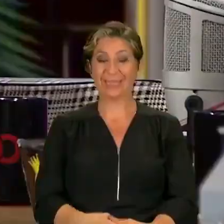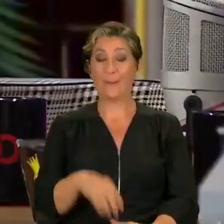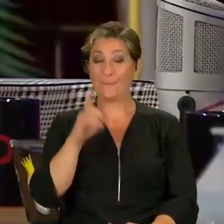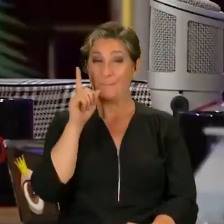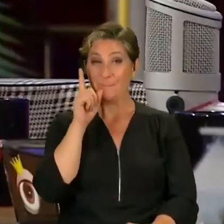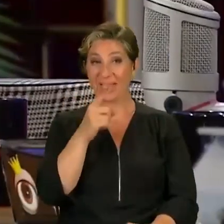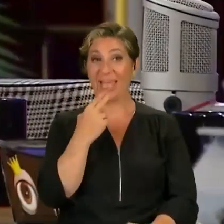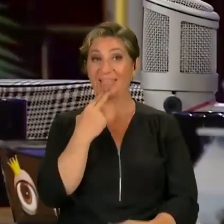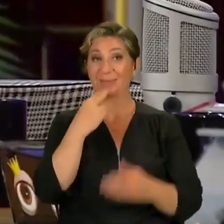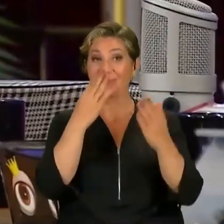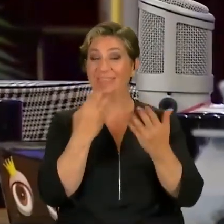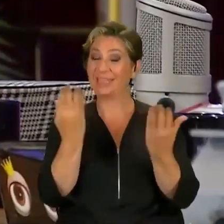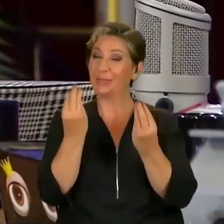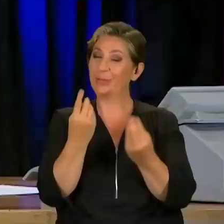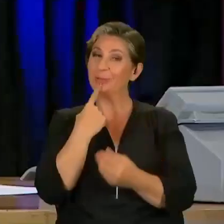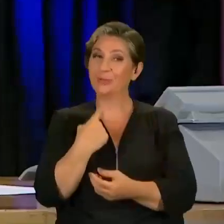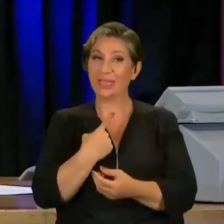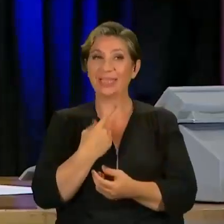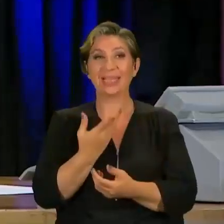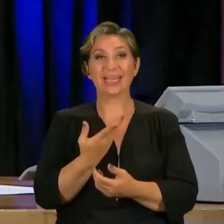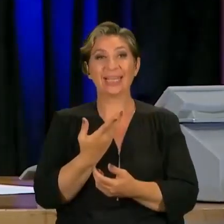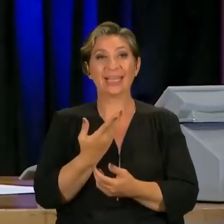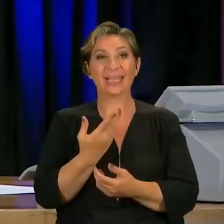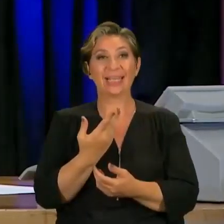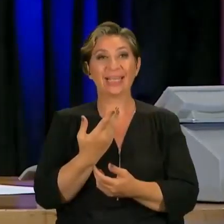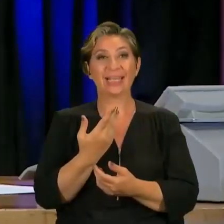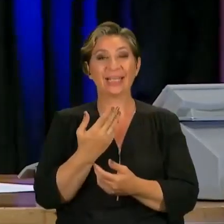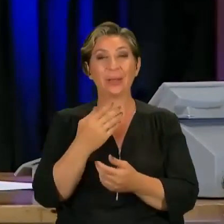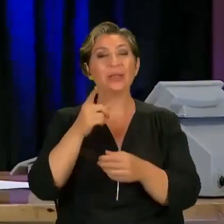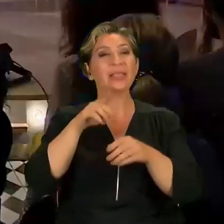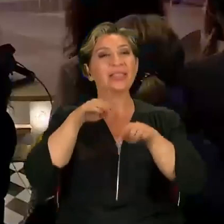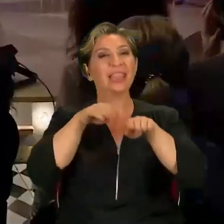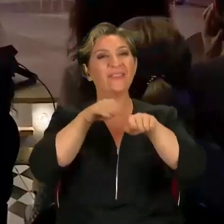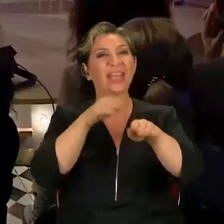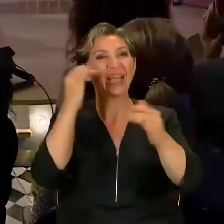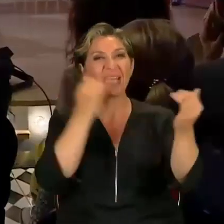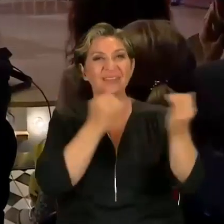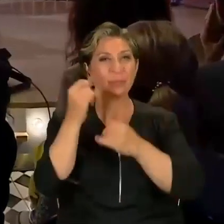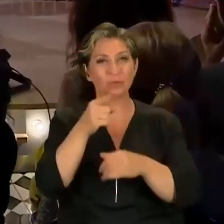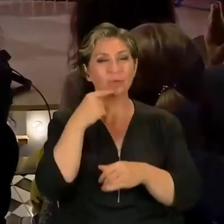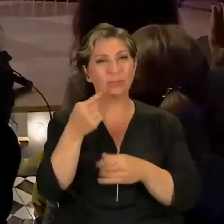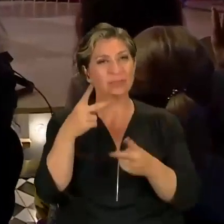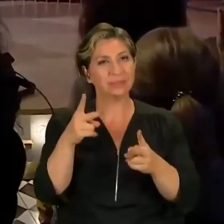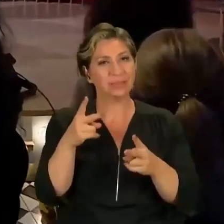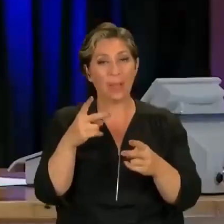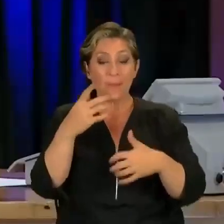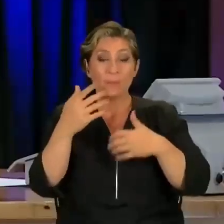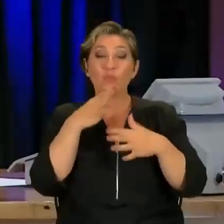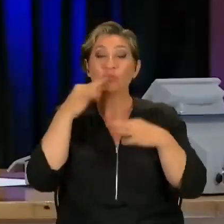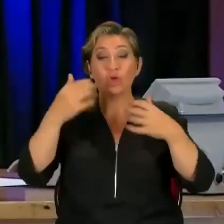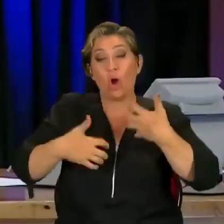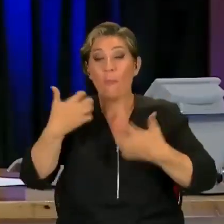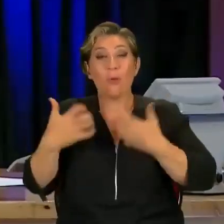Bak bunu hanımefendi ne kadar güzel söyledi. Böyle bir şeyde trafik kavgasında filan bunu söyleyebiliriz. Evet.